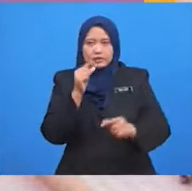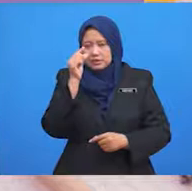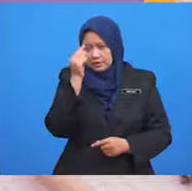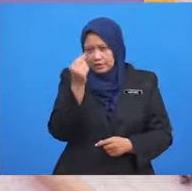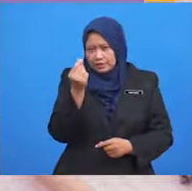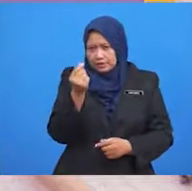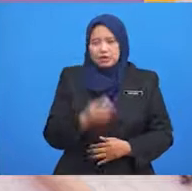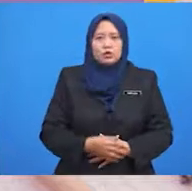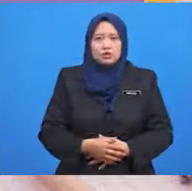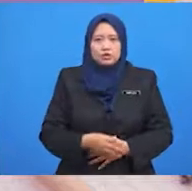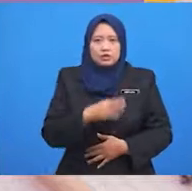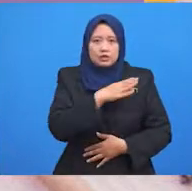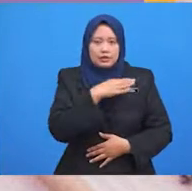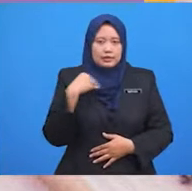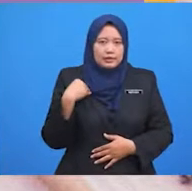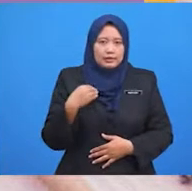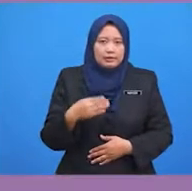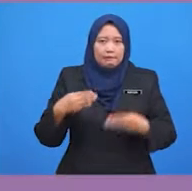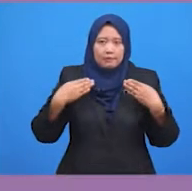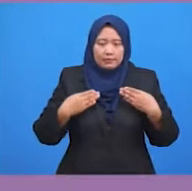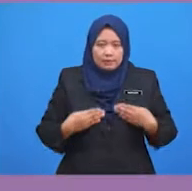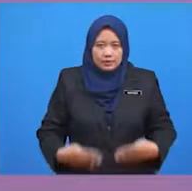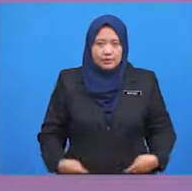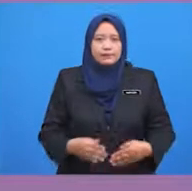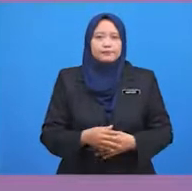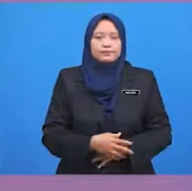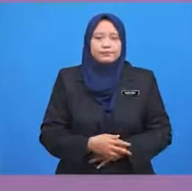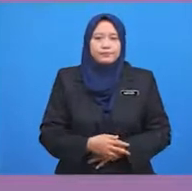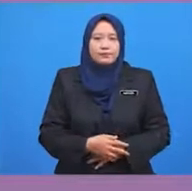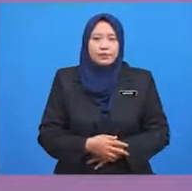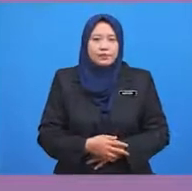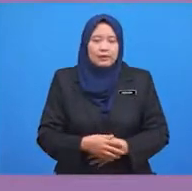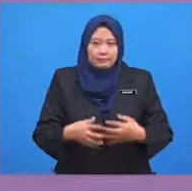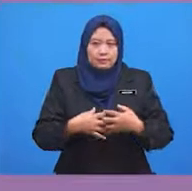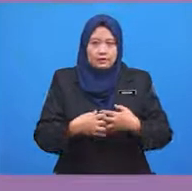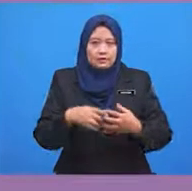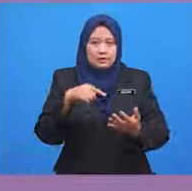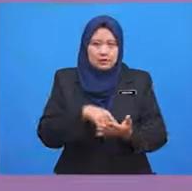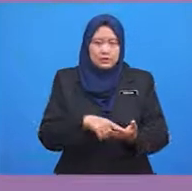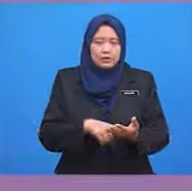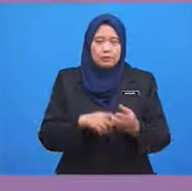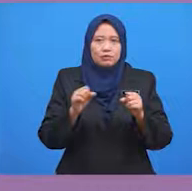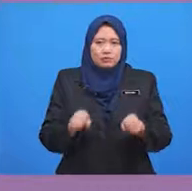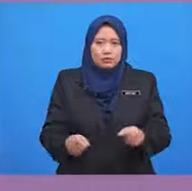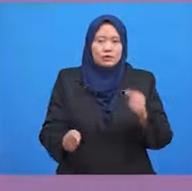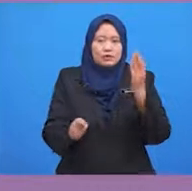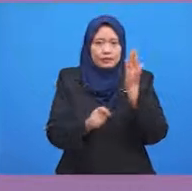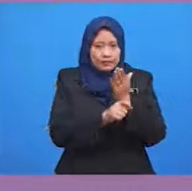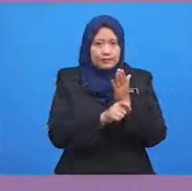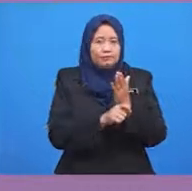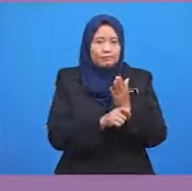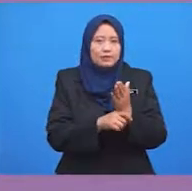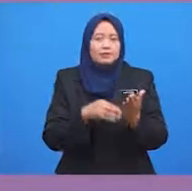serta merangsang aliran mikro. Mesin mikrokaren ini juga dapat menambah baik tona dan tekstur